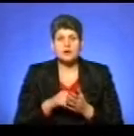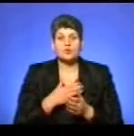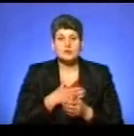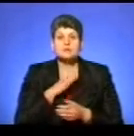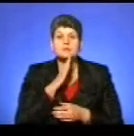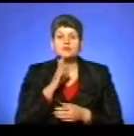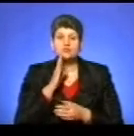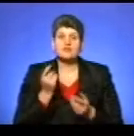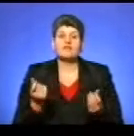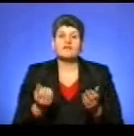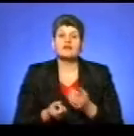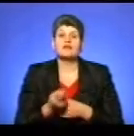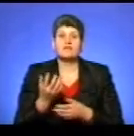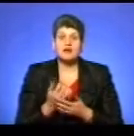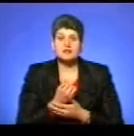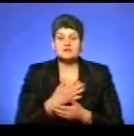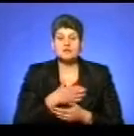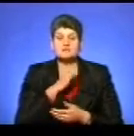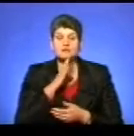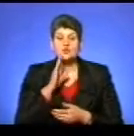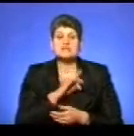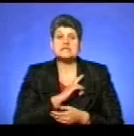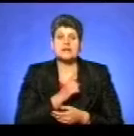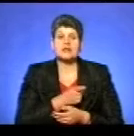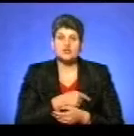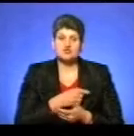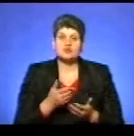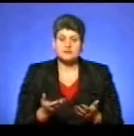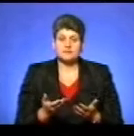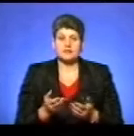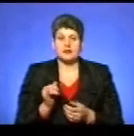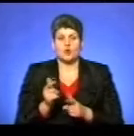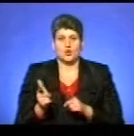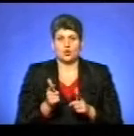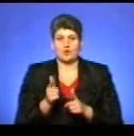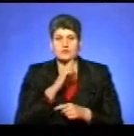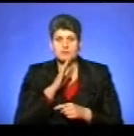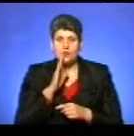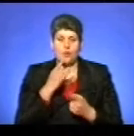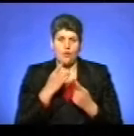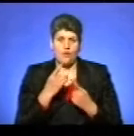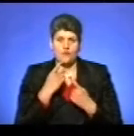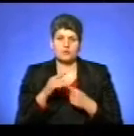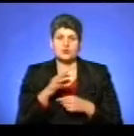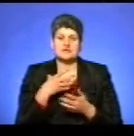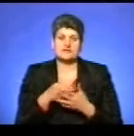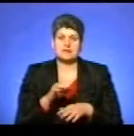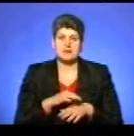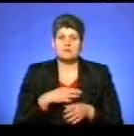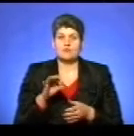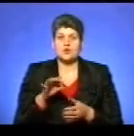матусі. Виявляється, в нас матусі сильніші, і в нас матусі такі, які готові говорити про свій біль і своє